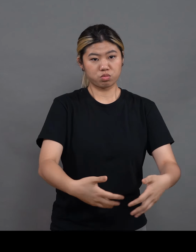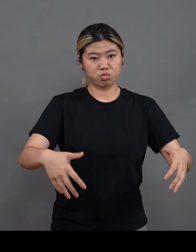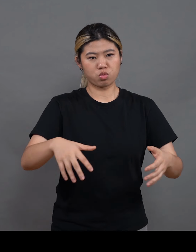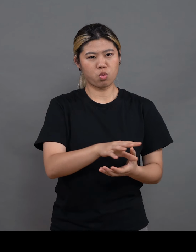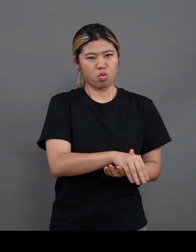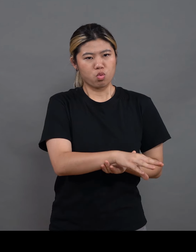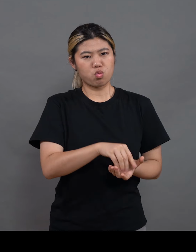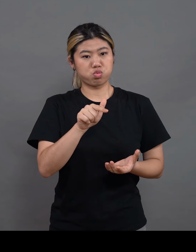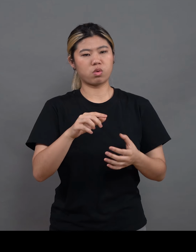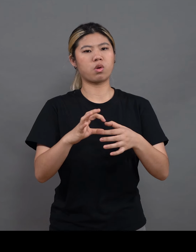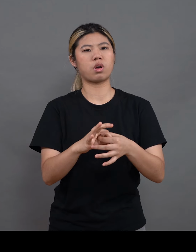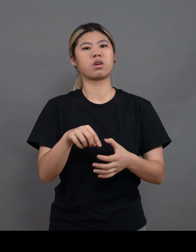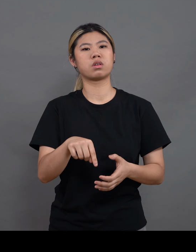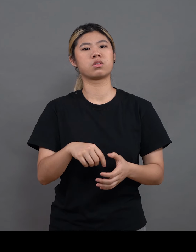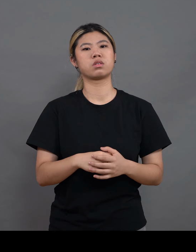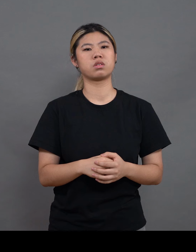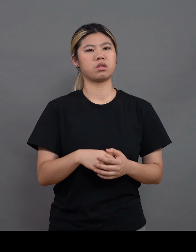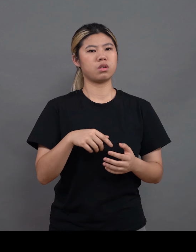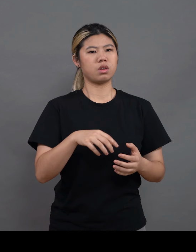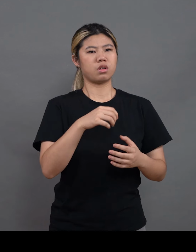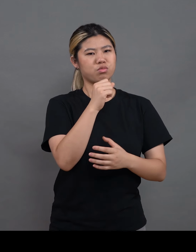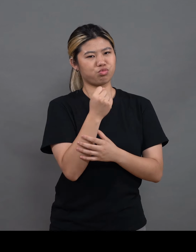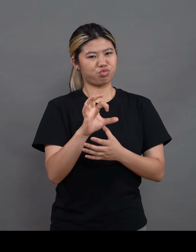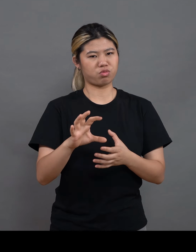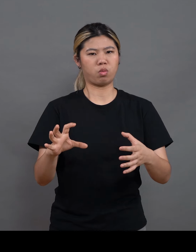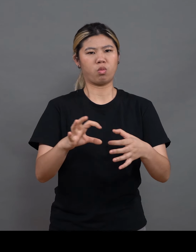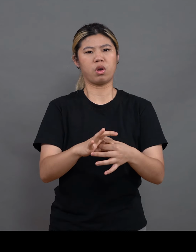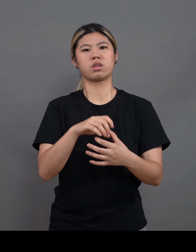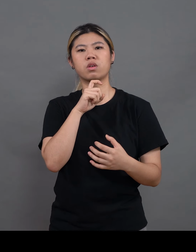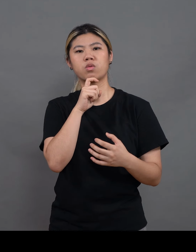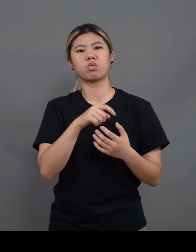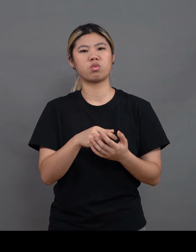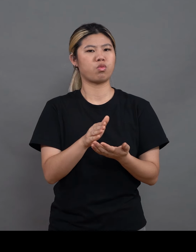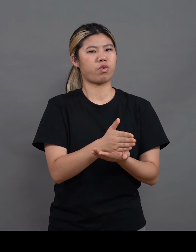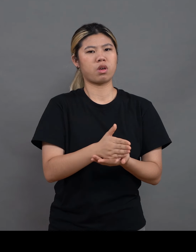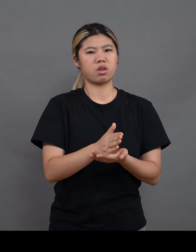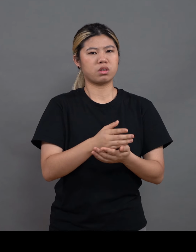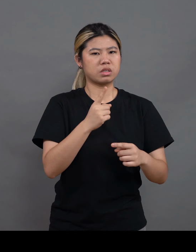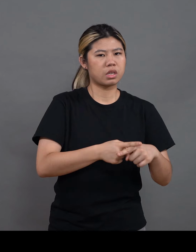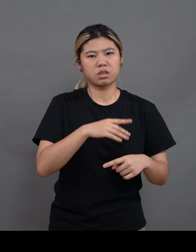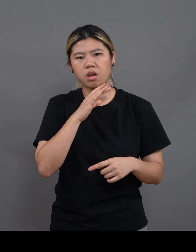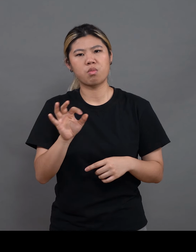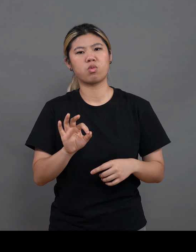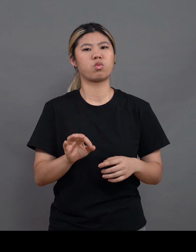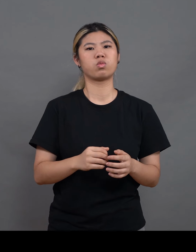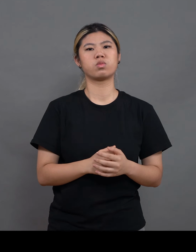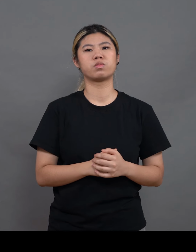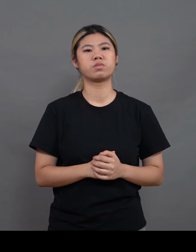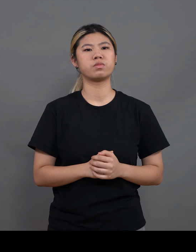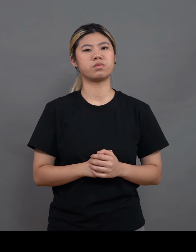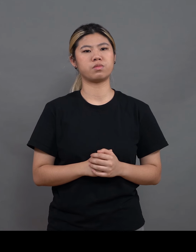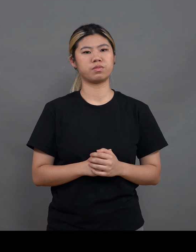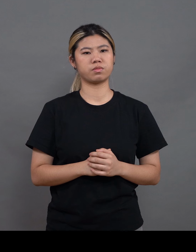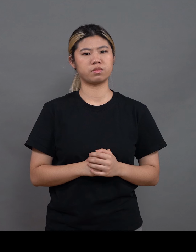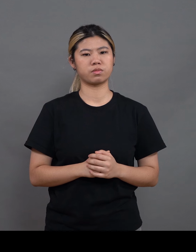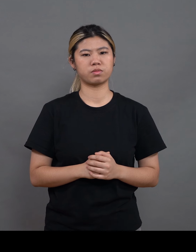就是跟吸污有关的，就是跟排泄有关的一个，就是不分彼此、不分现实